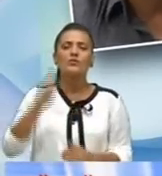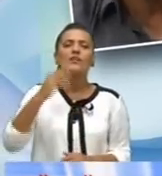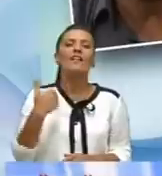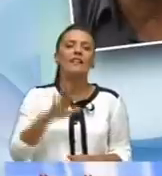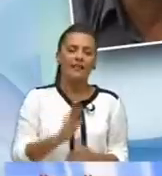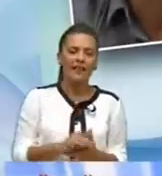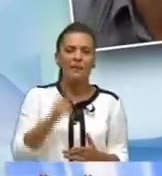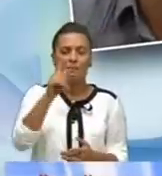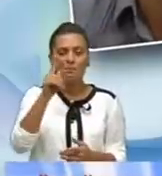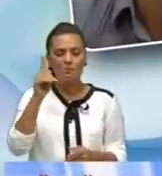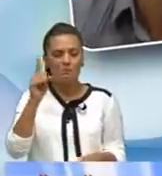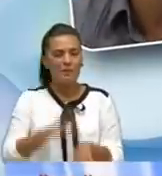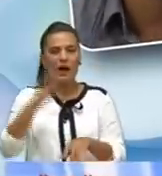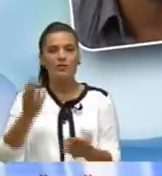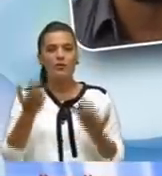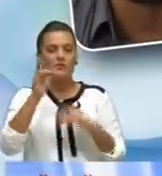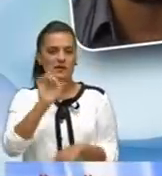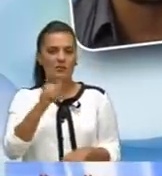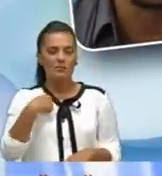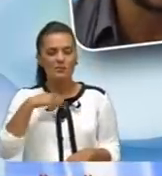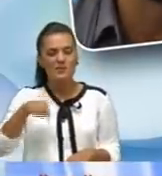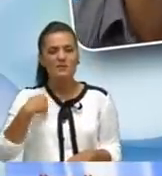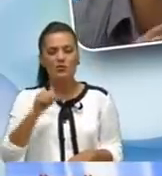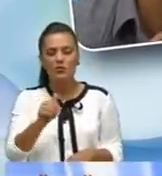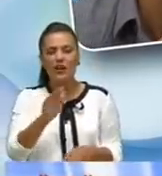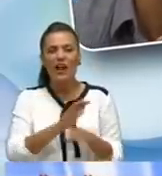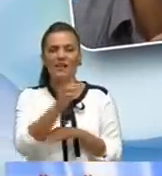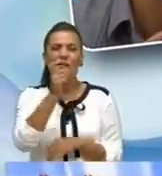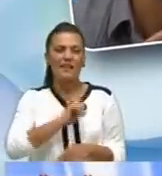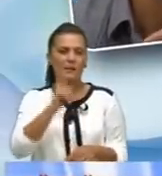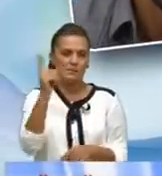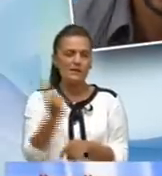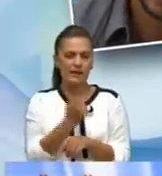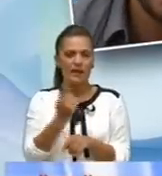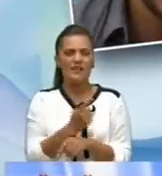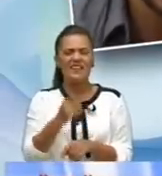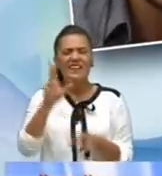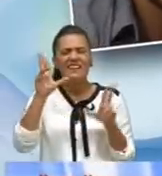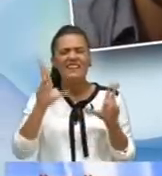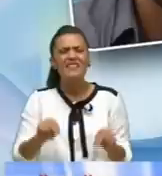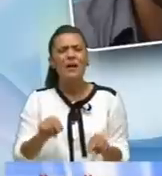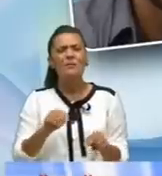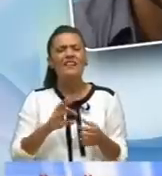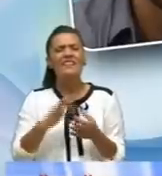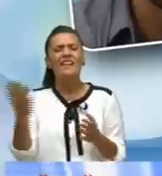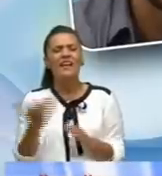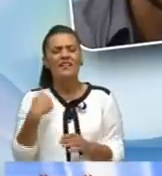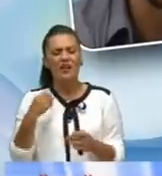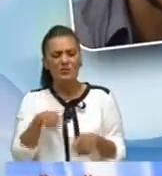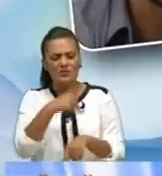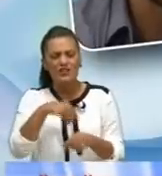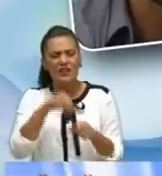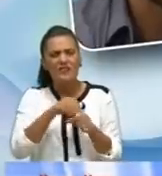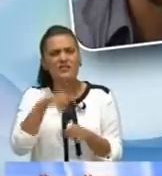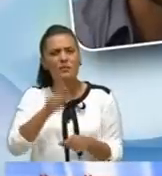Şimdi bir anda uyanması gerekiyor kişilerin. Bu da bizim gündelik hayattaki hatalarımızdan bir tanesi. Tam ne kadar sürede yetişebilirim ben